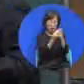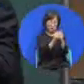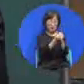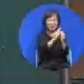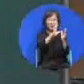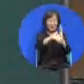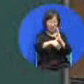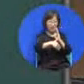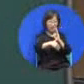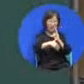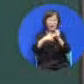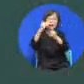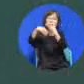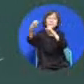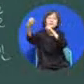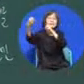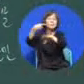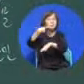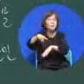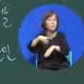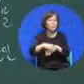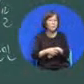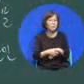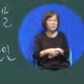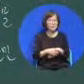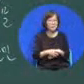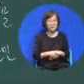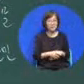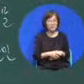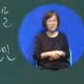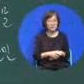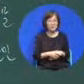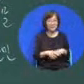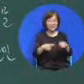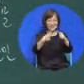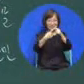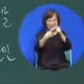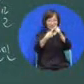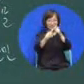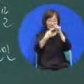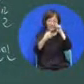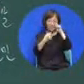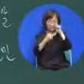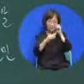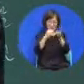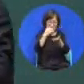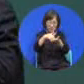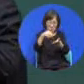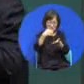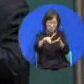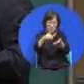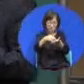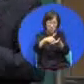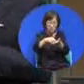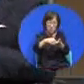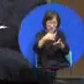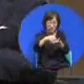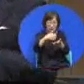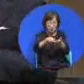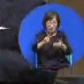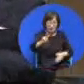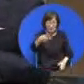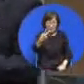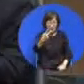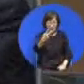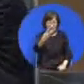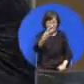will grant you this blessing. 어떤 응답 주는 거니까? What answer will He give to you? 237개 나라로 보낼 수 있는 힘을